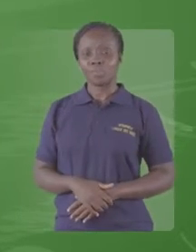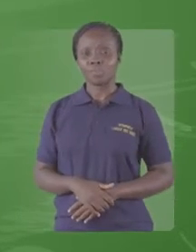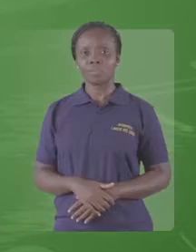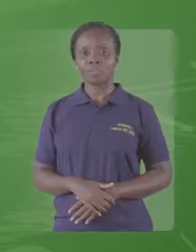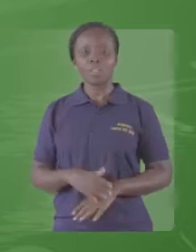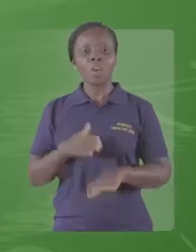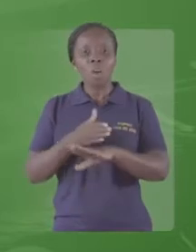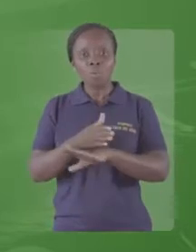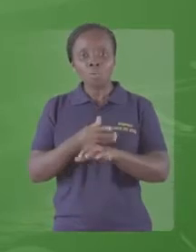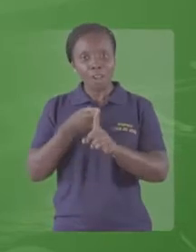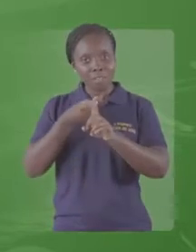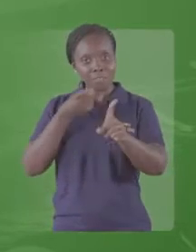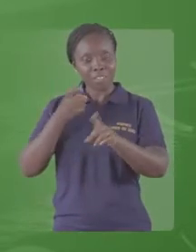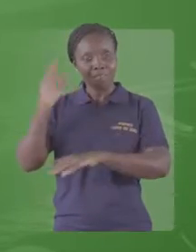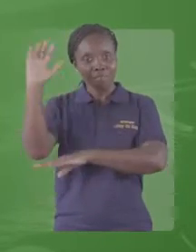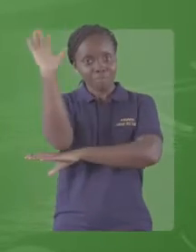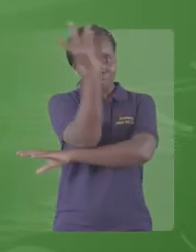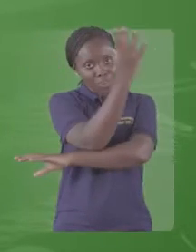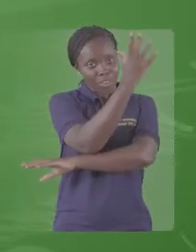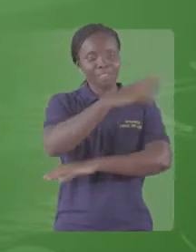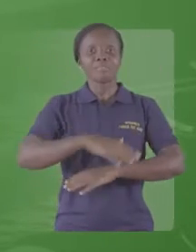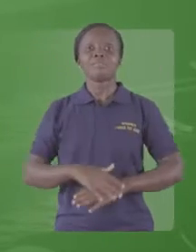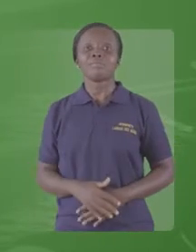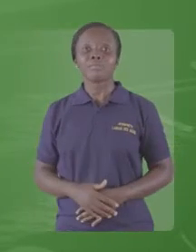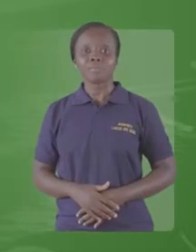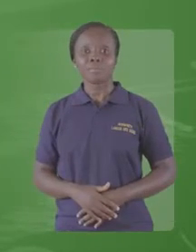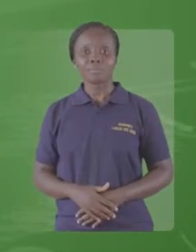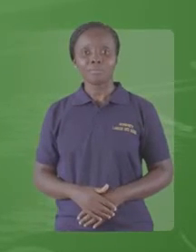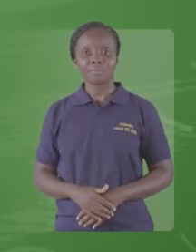Ce bois provient de la forêt.